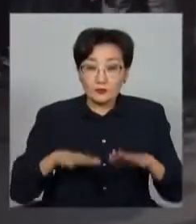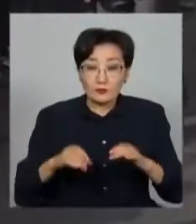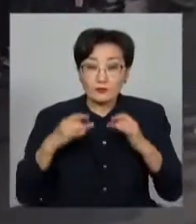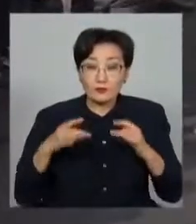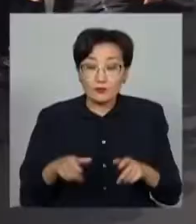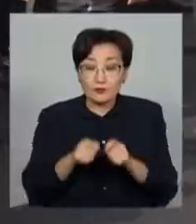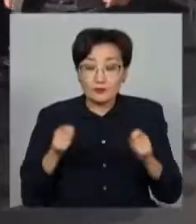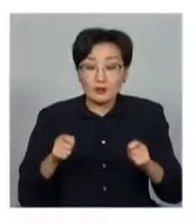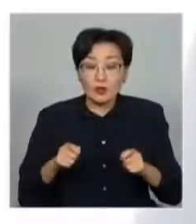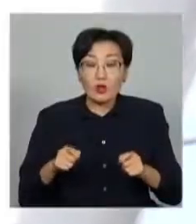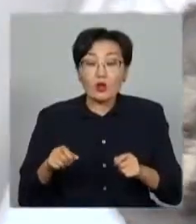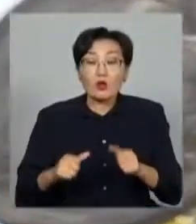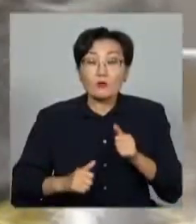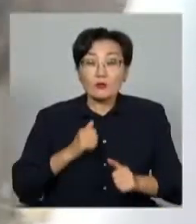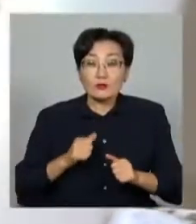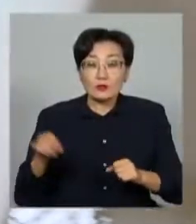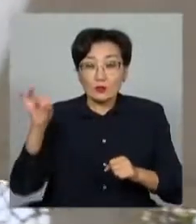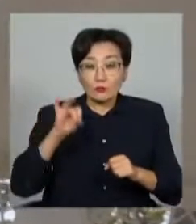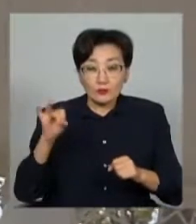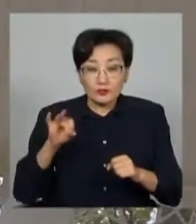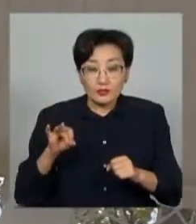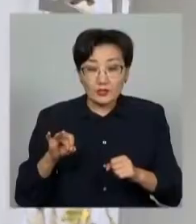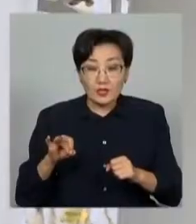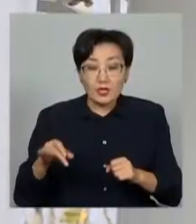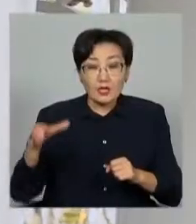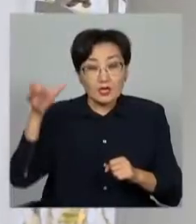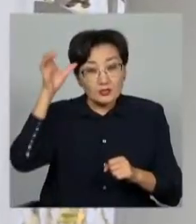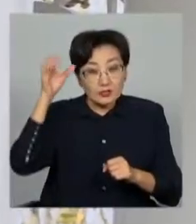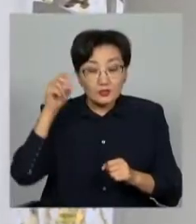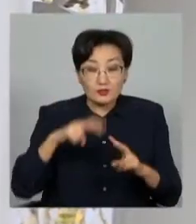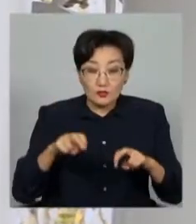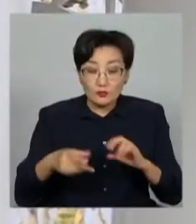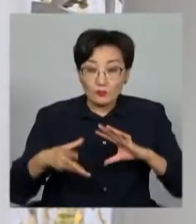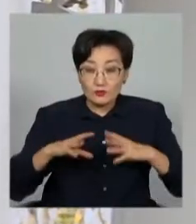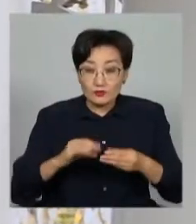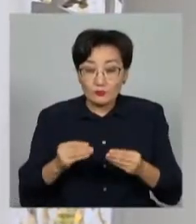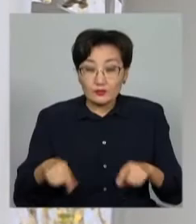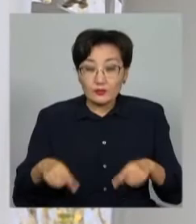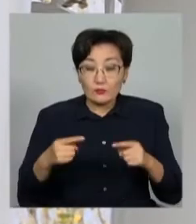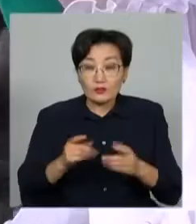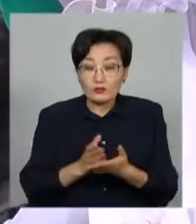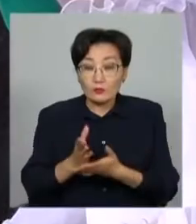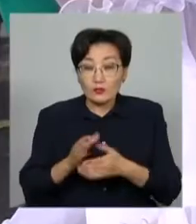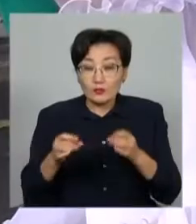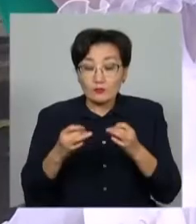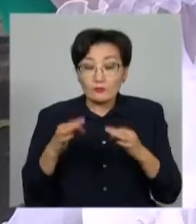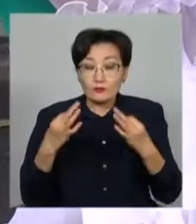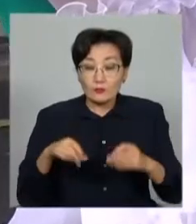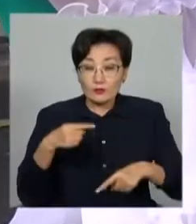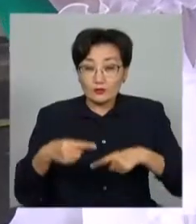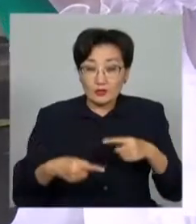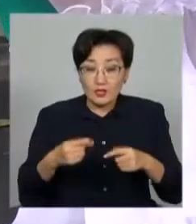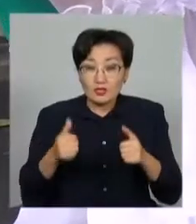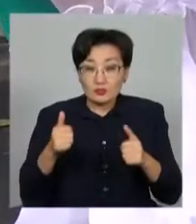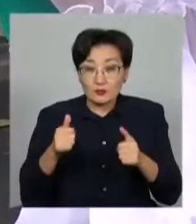салтанатты ашылуында Батыр жайлы ғылыми зерттеу еңбектердің де жинағы жарық көрді. Баба мұрасын қайта жаңғыртуға үлес қосқан қайраткерлер тәуелсіз ұрпақтың тегін танып,